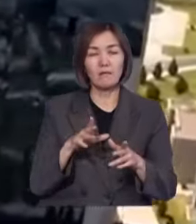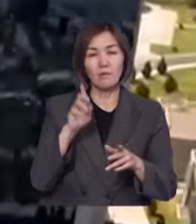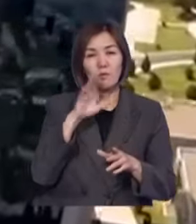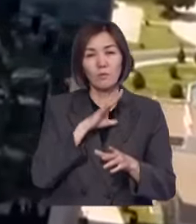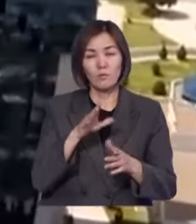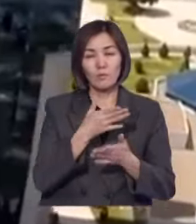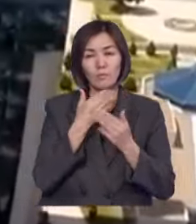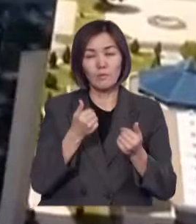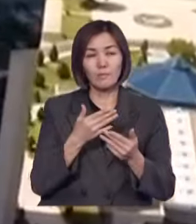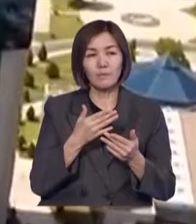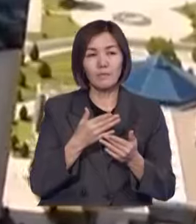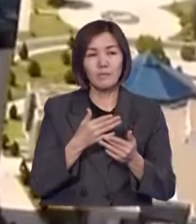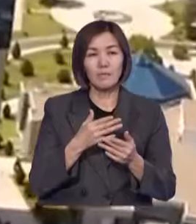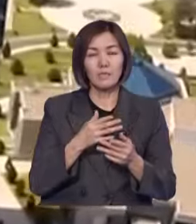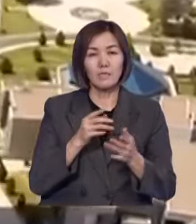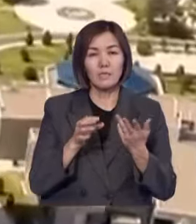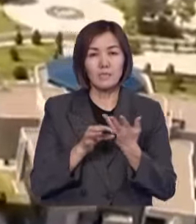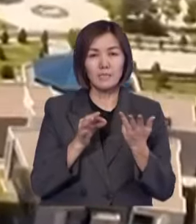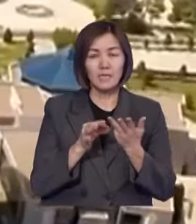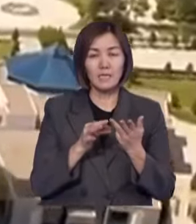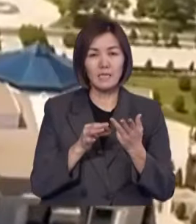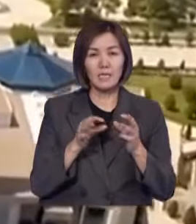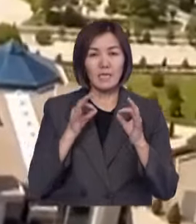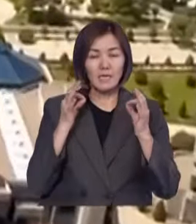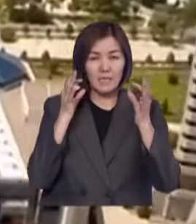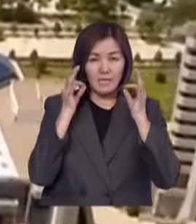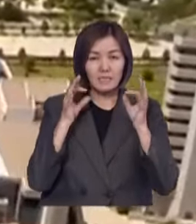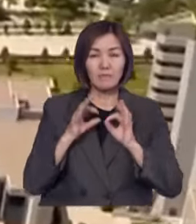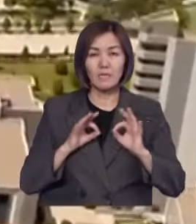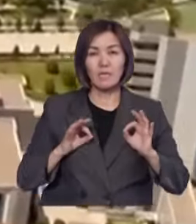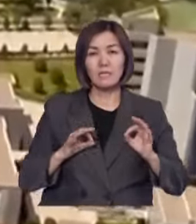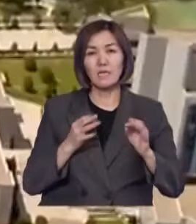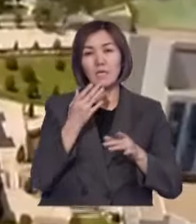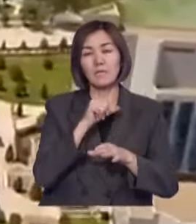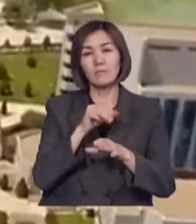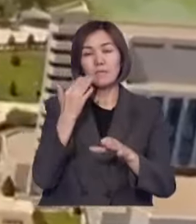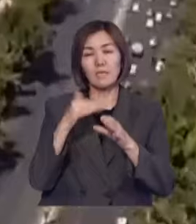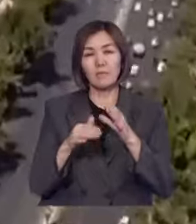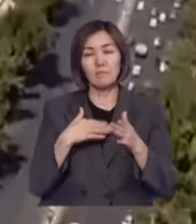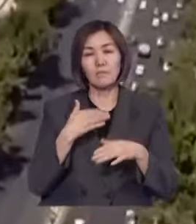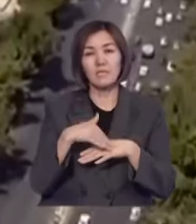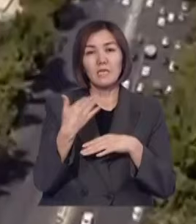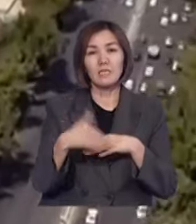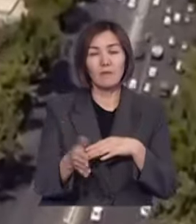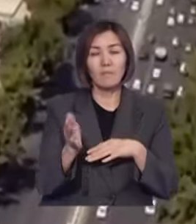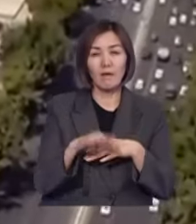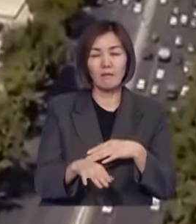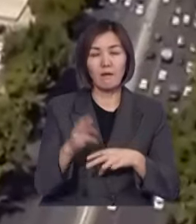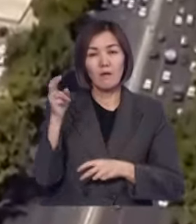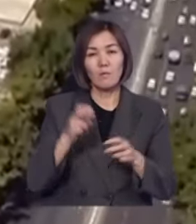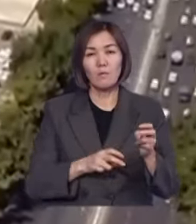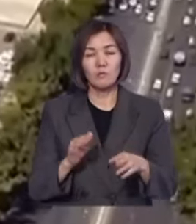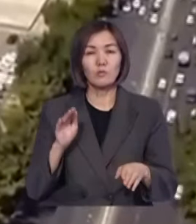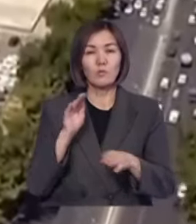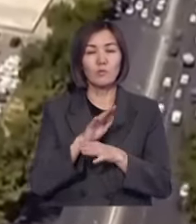өзі бізге қарағанда зергерлік бұйымдарды көбірек экспорттайды. Біз бұл салада біршама артта қалдық, сондықтан өндіріс үшін